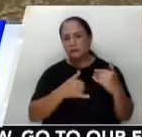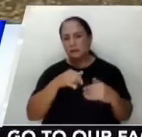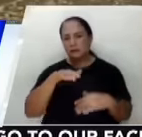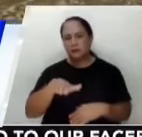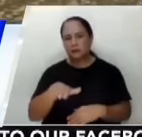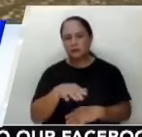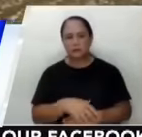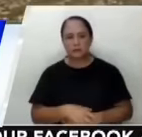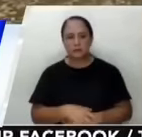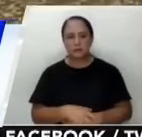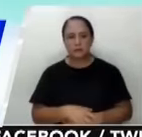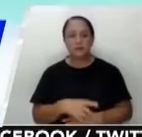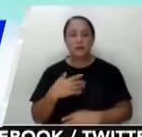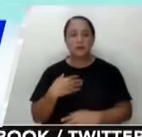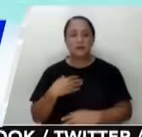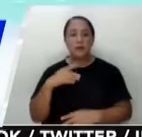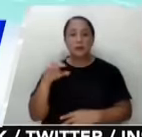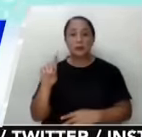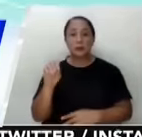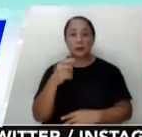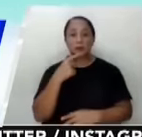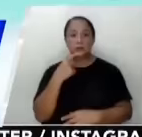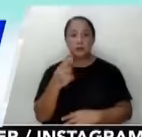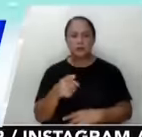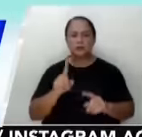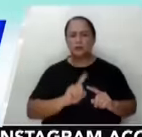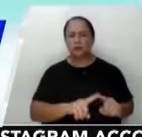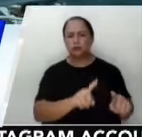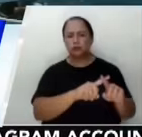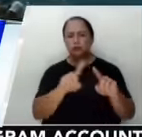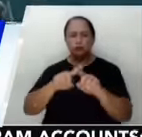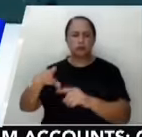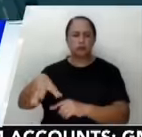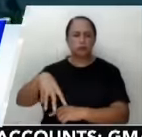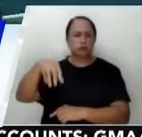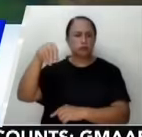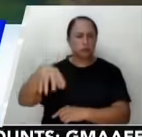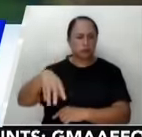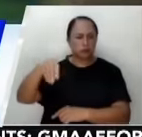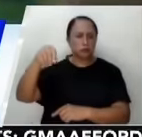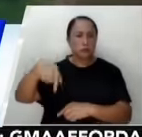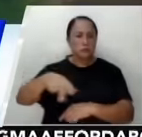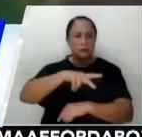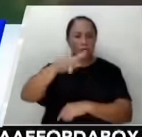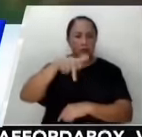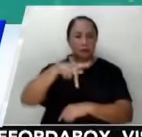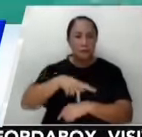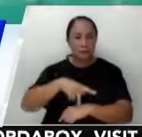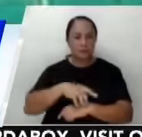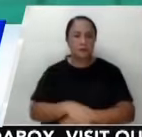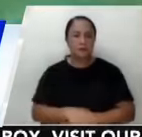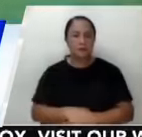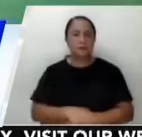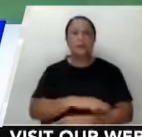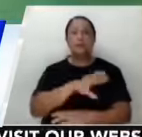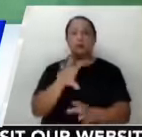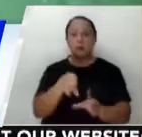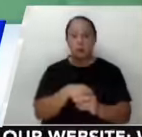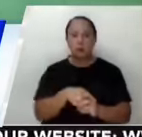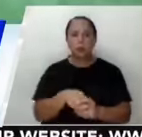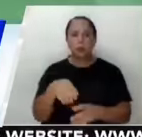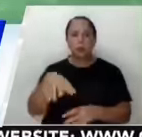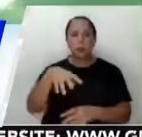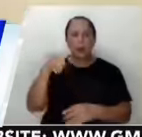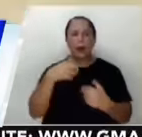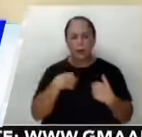Ayon sa Department of Health, iba't ibang uri ng jellyfish o dikya sa Pilipinas. Kabilang dito ang dikyang may venom o